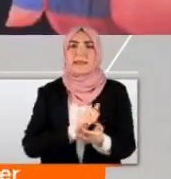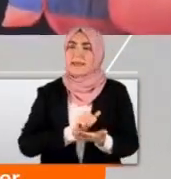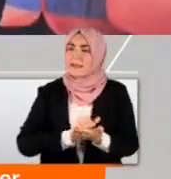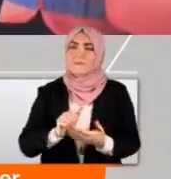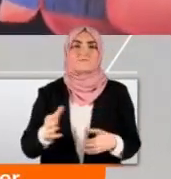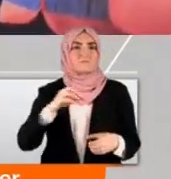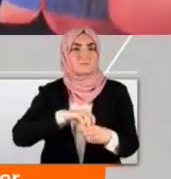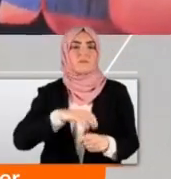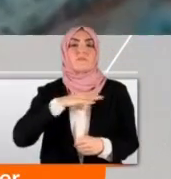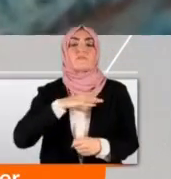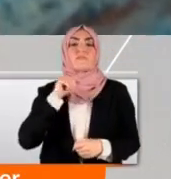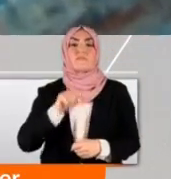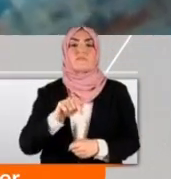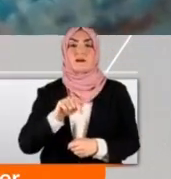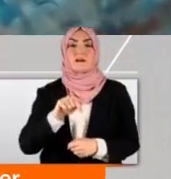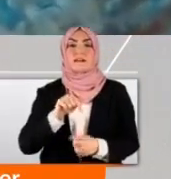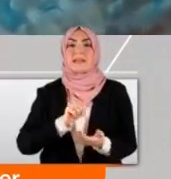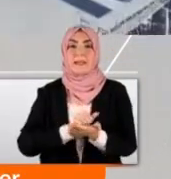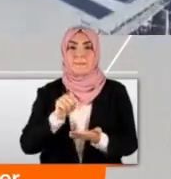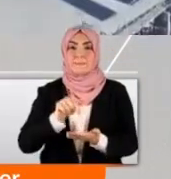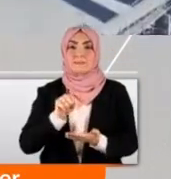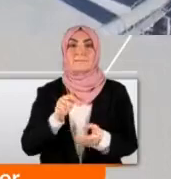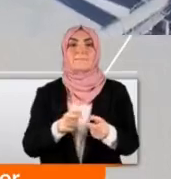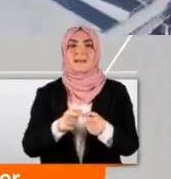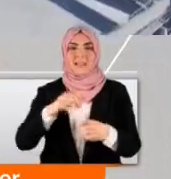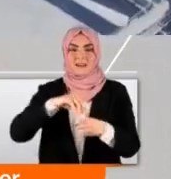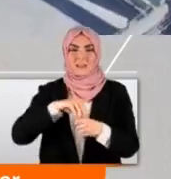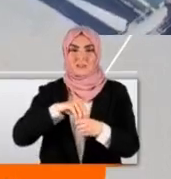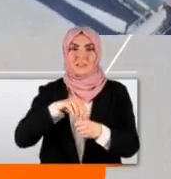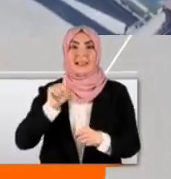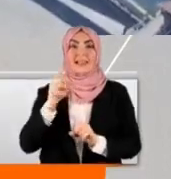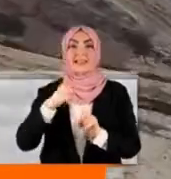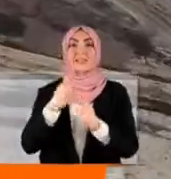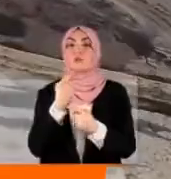tüm mobil cihazların bataryalarında da bu lityum kullanılacaktır.